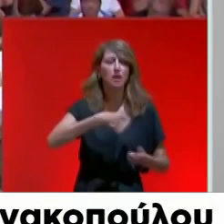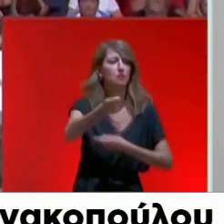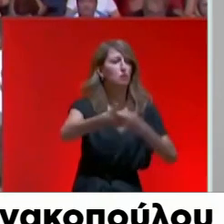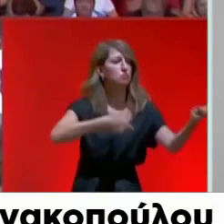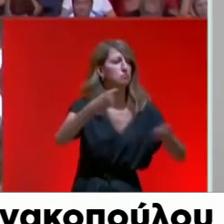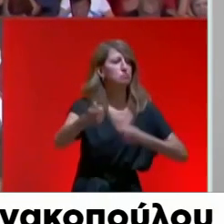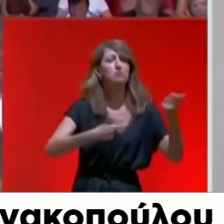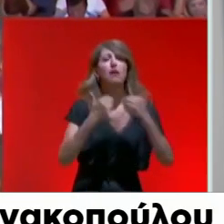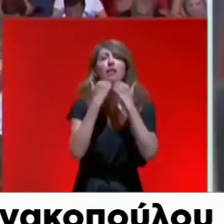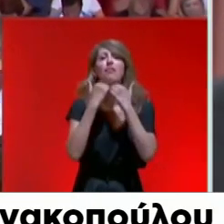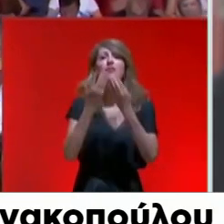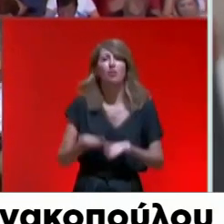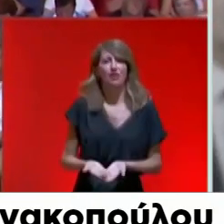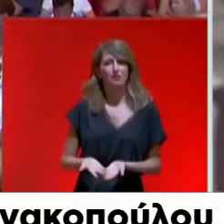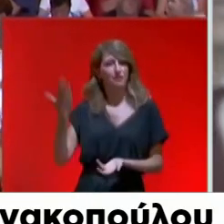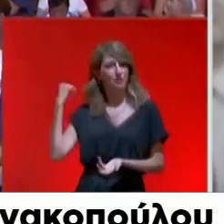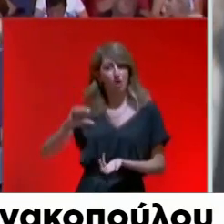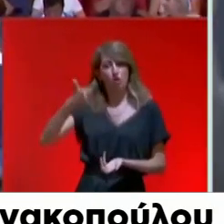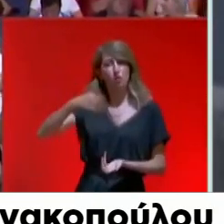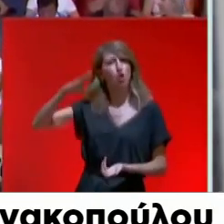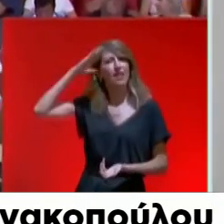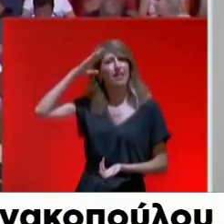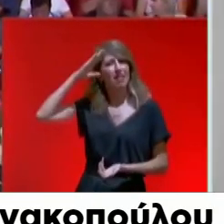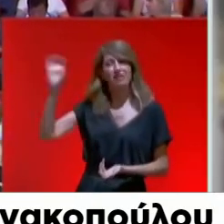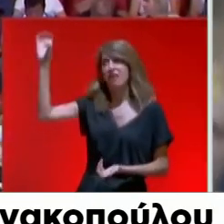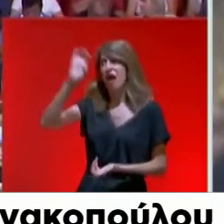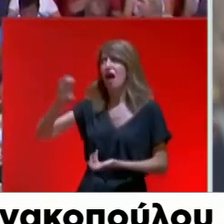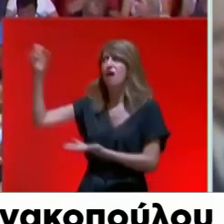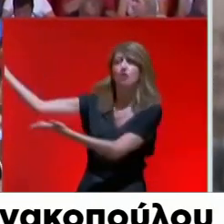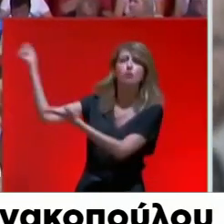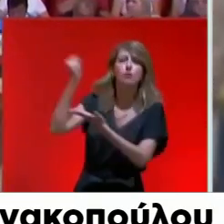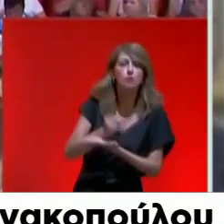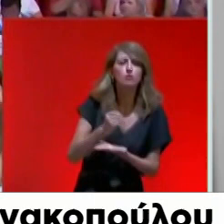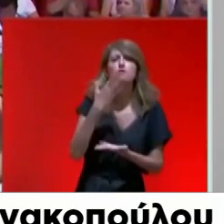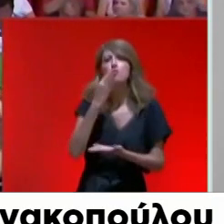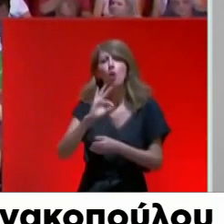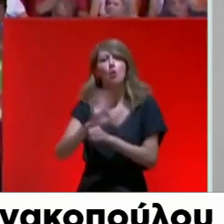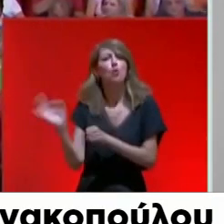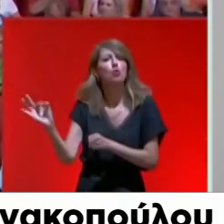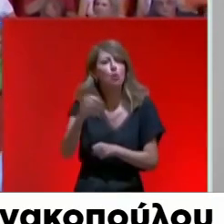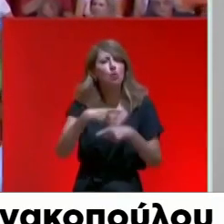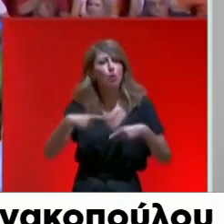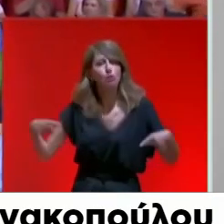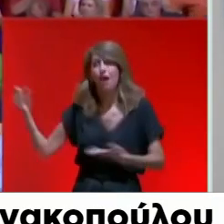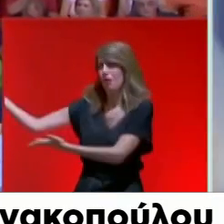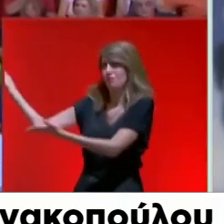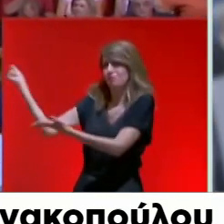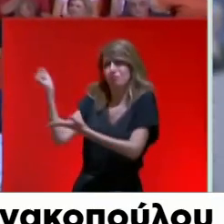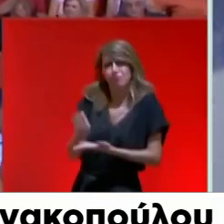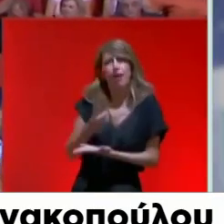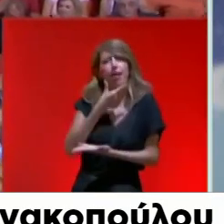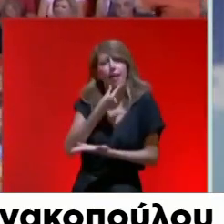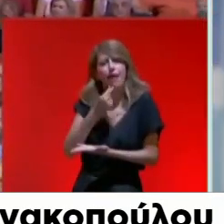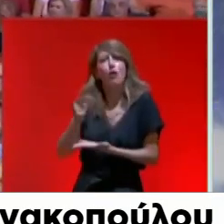γιατί υπάρχει η αγάπη, η εκτίμηση. Ήταν μεγάλο το σοκ και η στενοχώρια όταν πήρε την